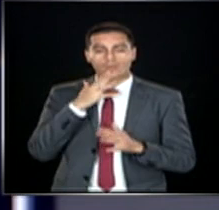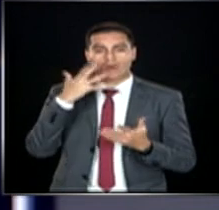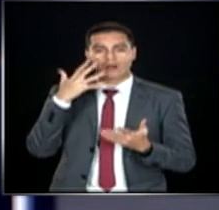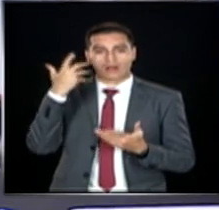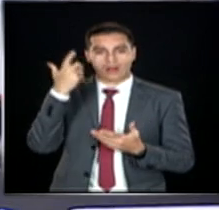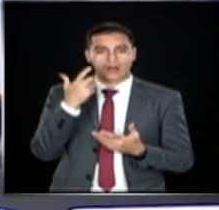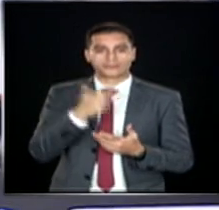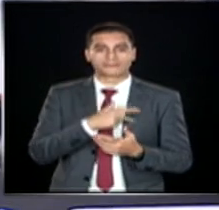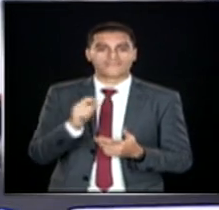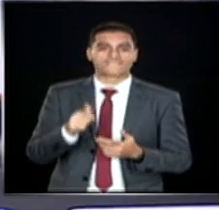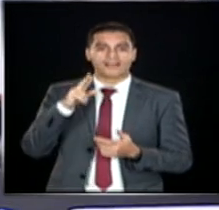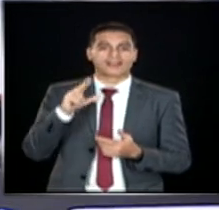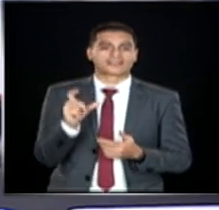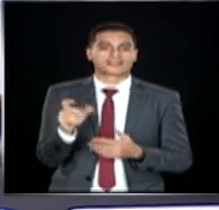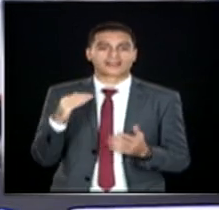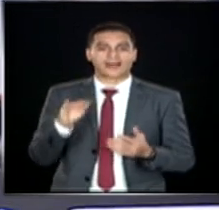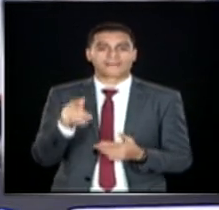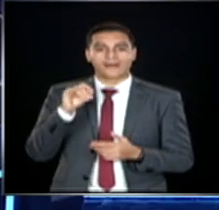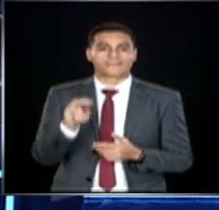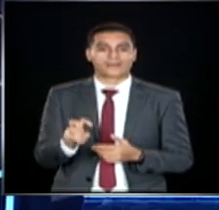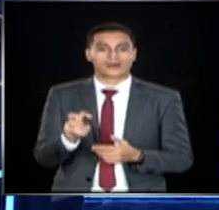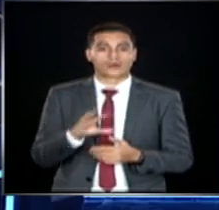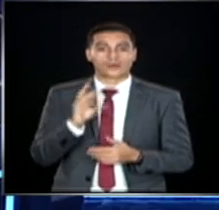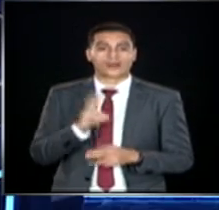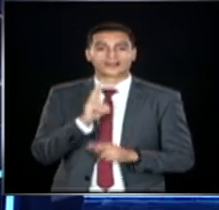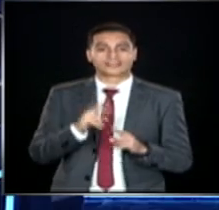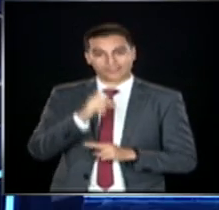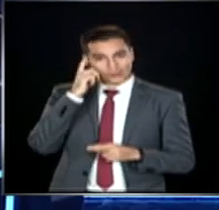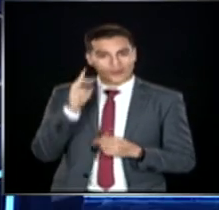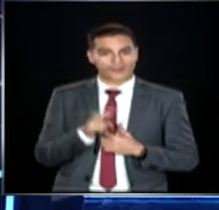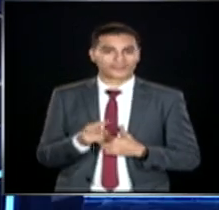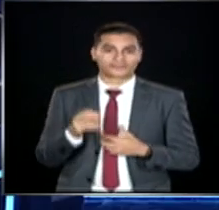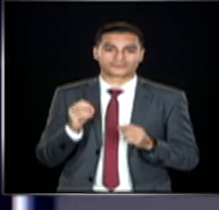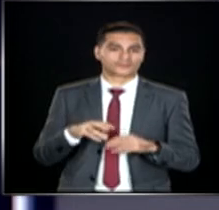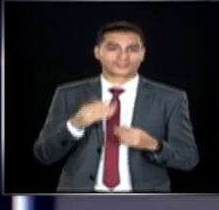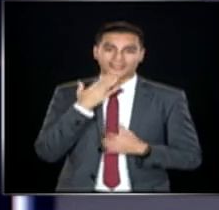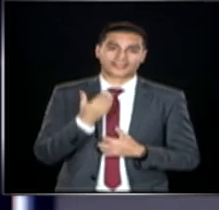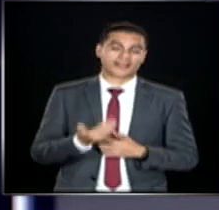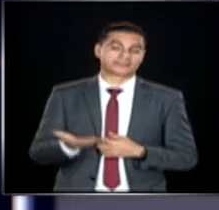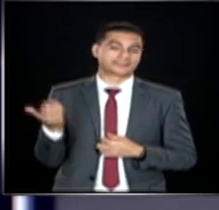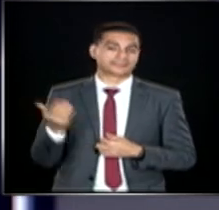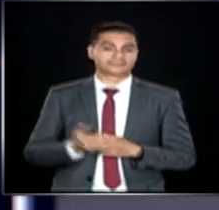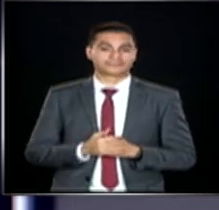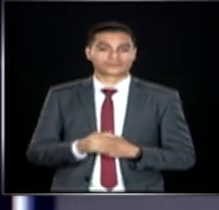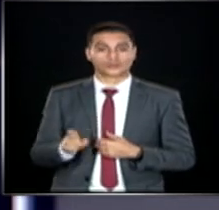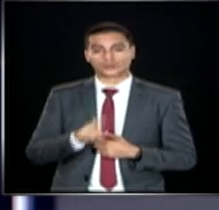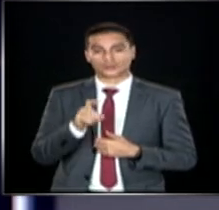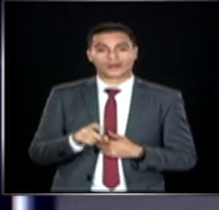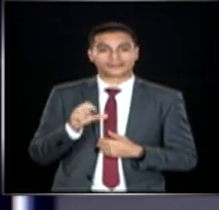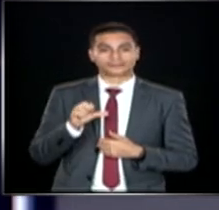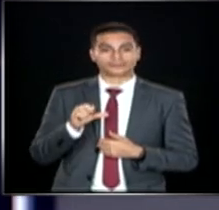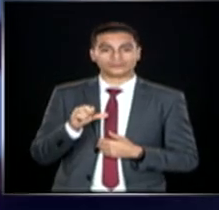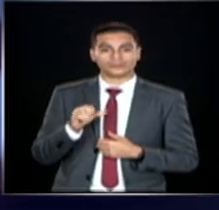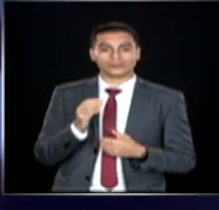حمامة. فاتن حمامة. ايه ده؟ كل أسئلة بتتجاوب احنا واقفين، ايه الجمال ده؟ السؤال التاسع،